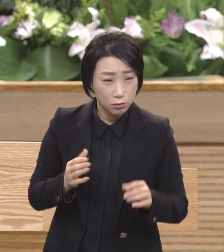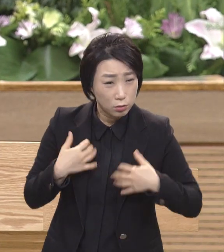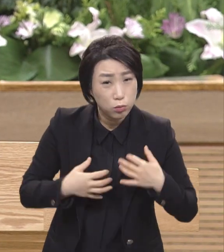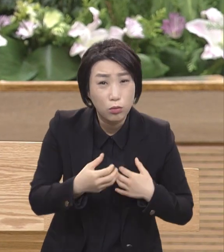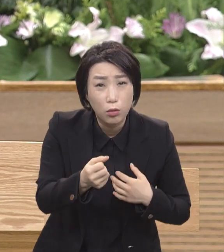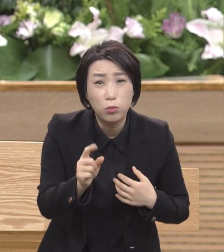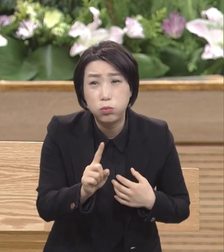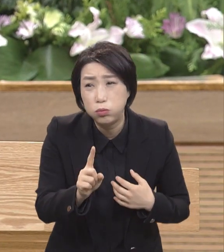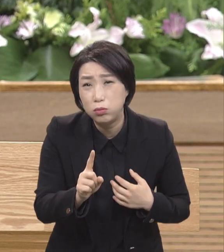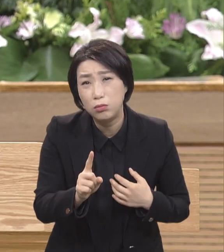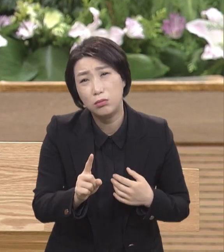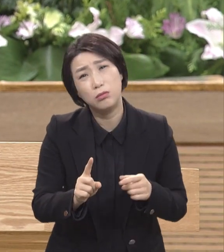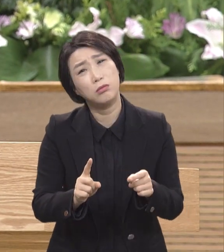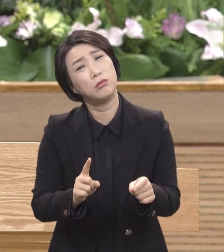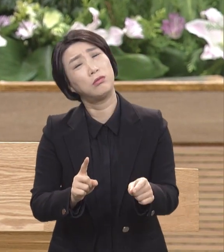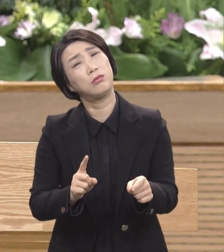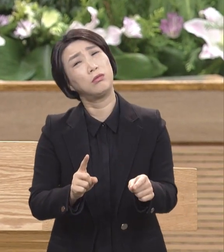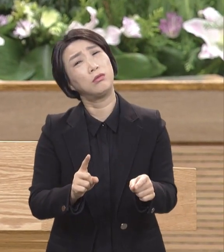기뻐해?